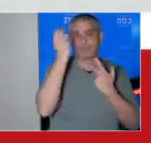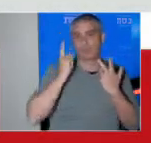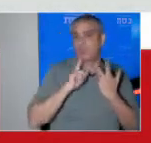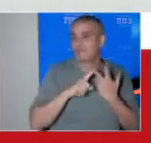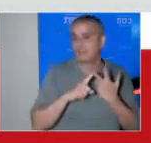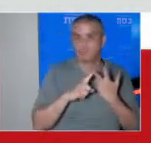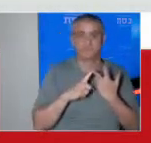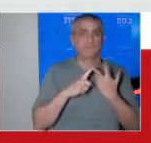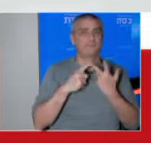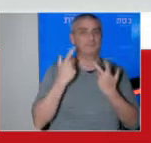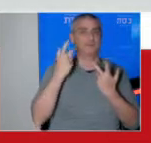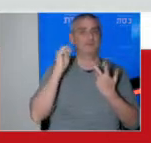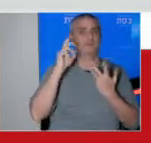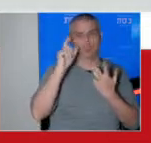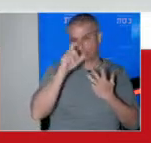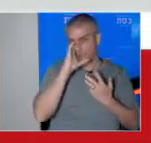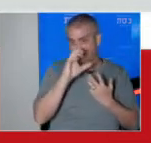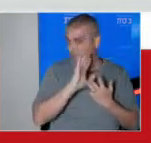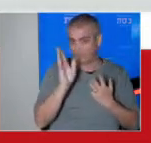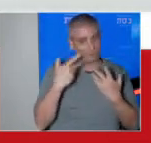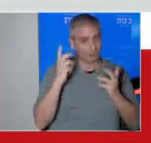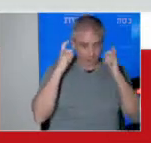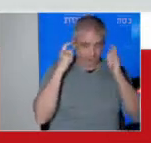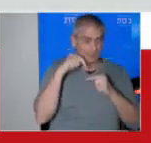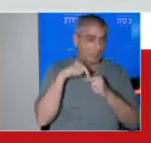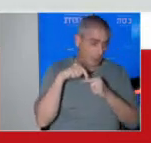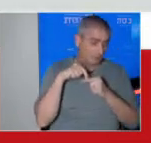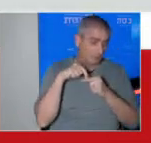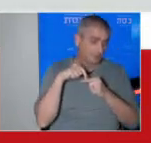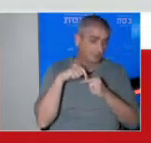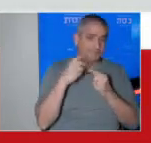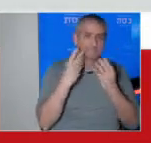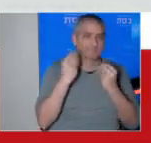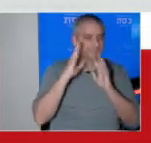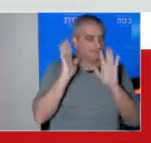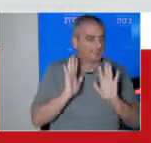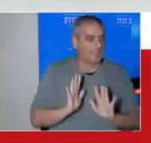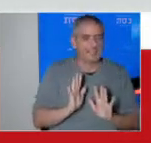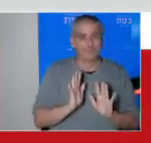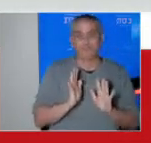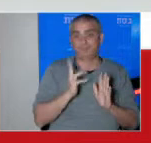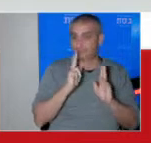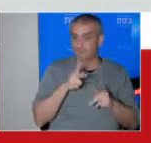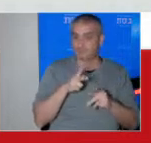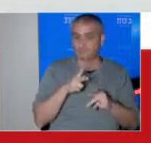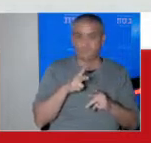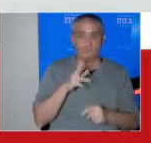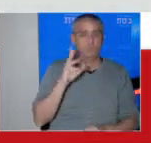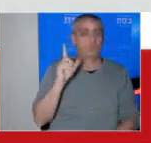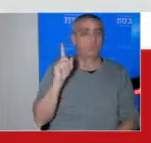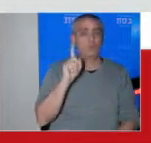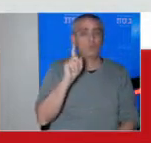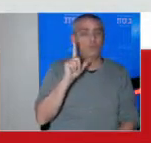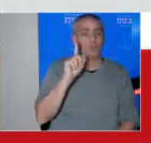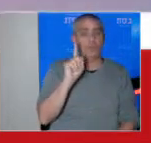הכוכבים, המנדלוריאן שאנשים פה רואים גם בלי שיש להם דיסני פלוס, המון סרטים, יש להם גם את הולו, שזה שירות